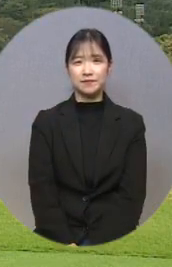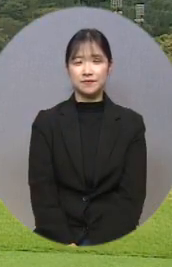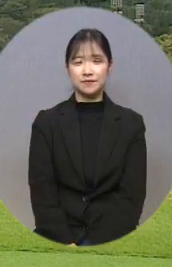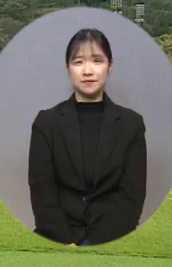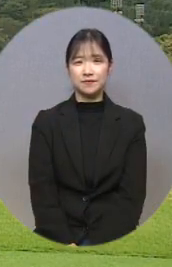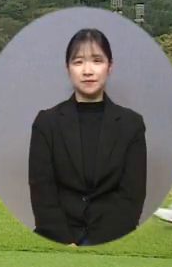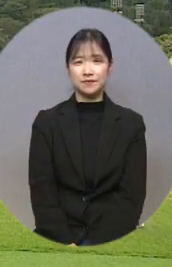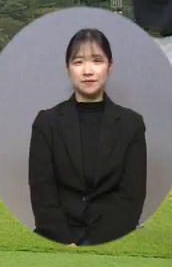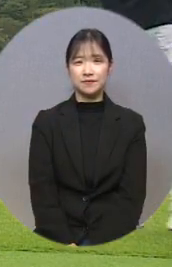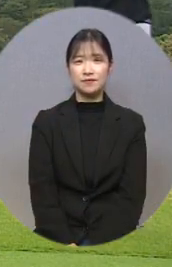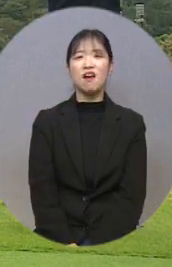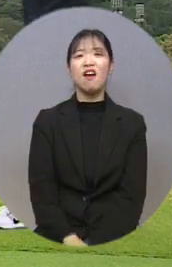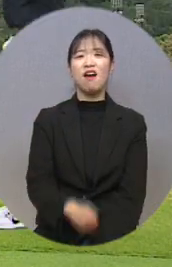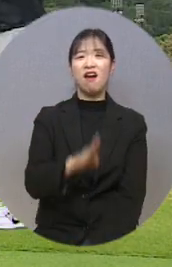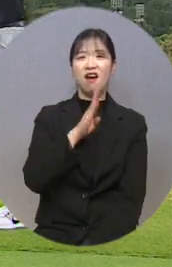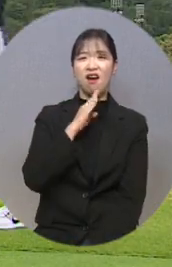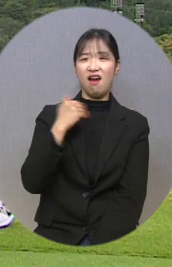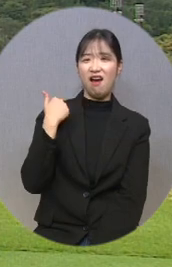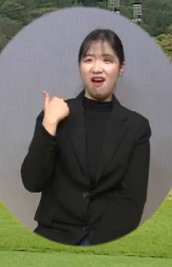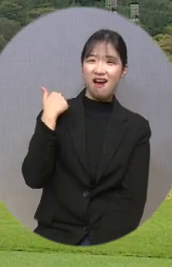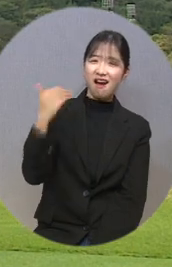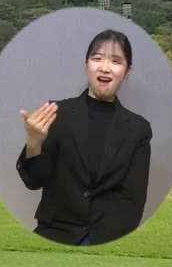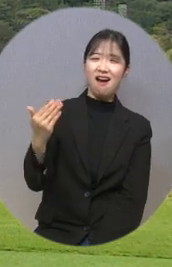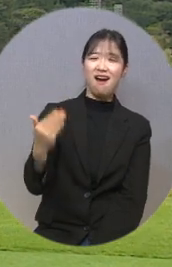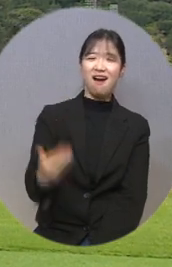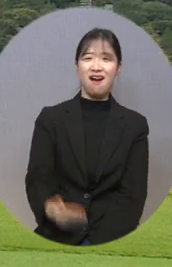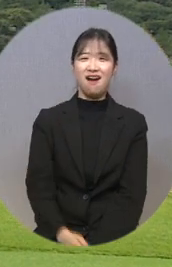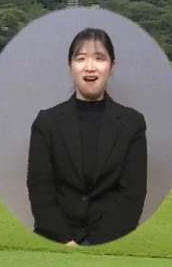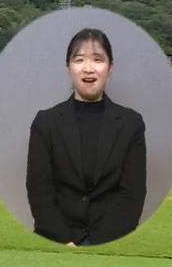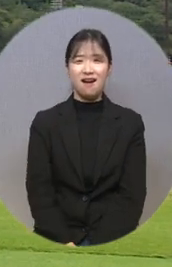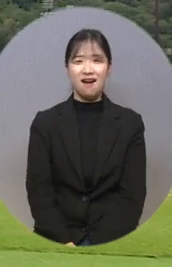안녕하세요. 안녕하세요.